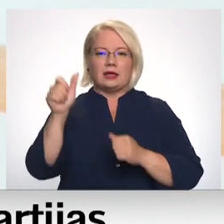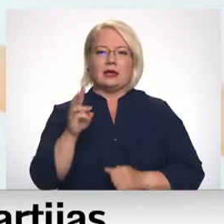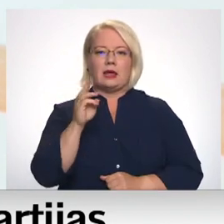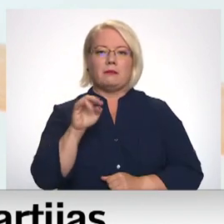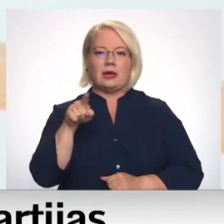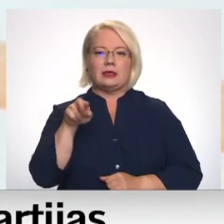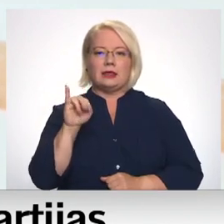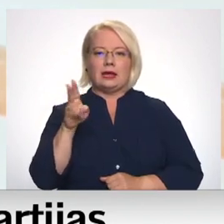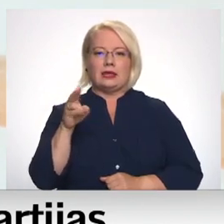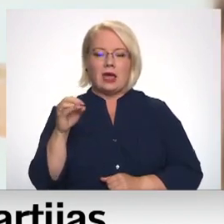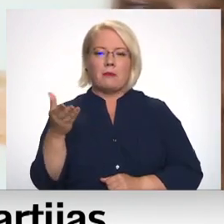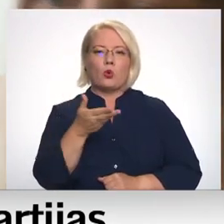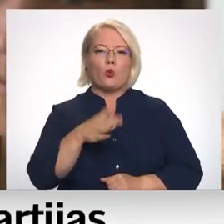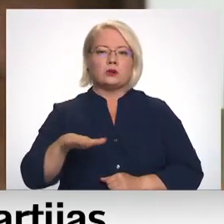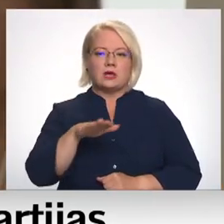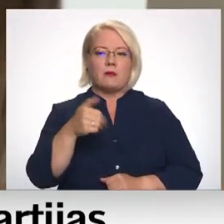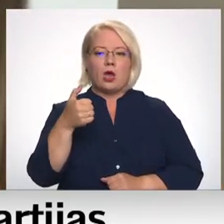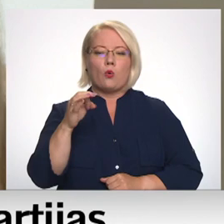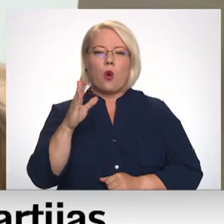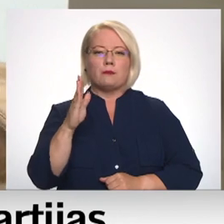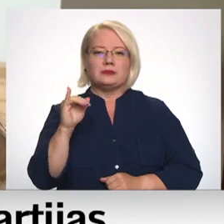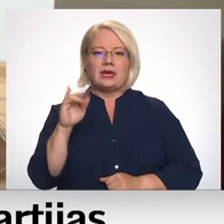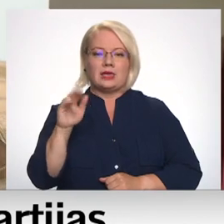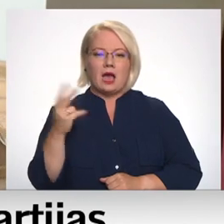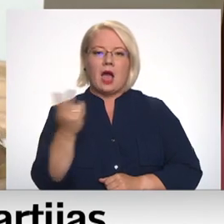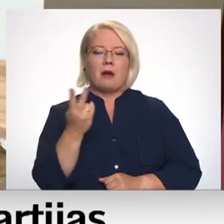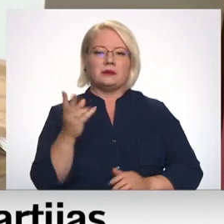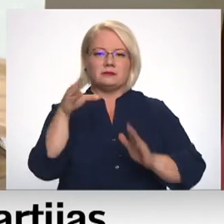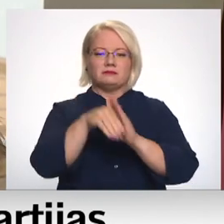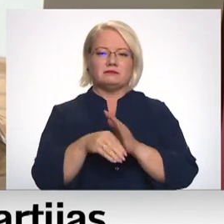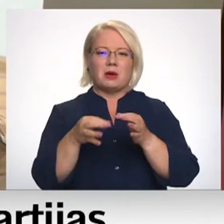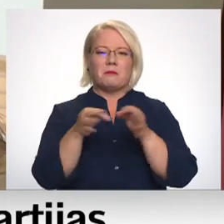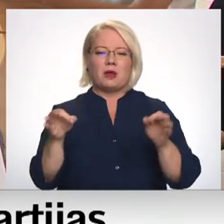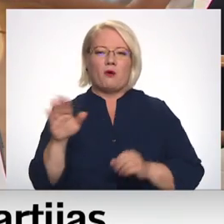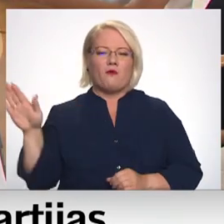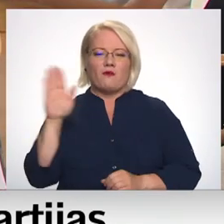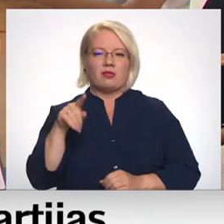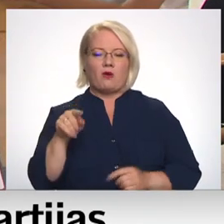Kurzemē Madara Kobziņa. Abas pērnaktī iesaistījās platformā Brīvvalsts TV un